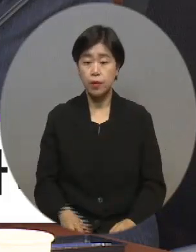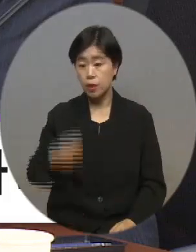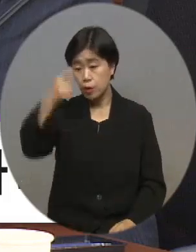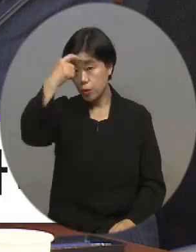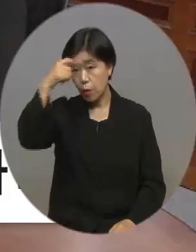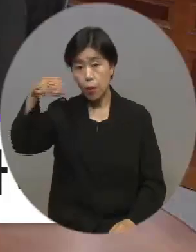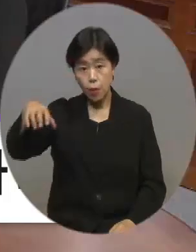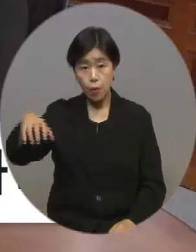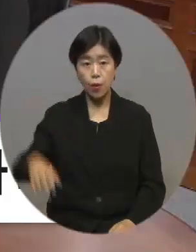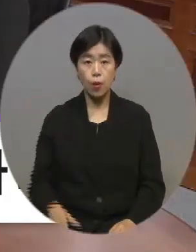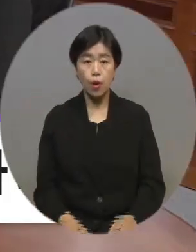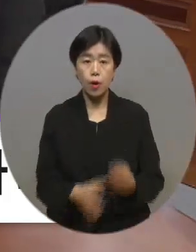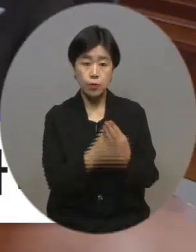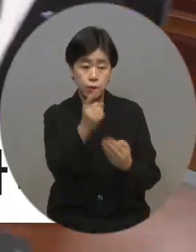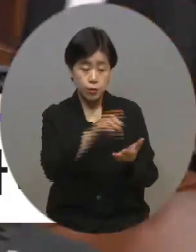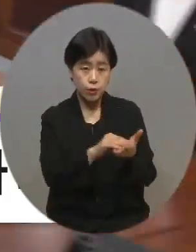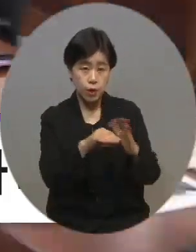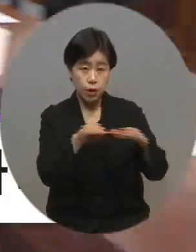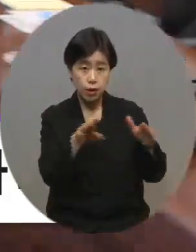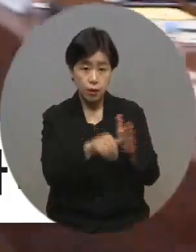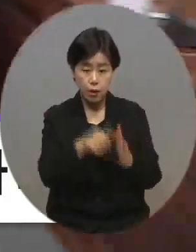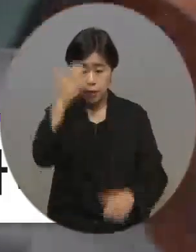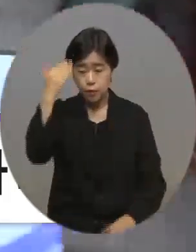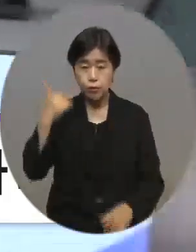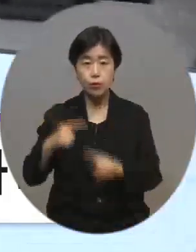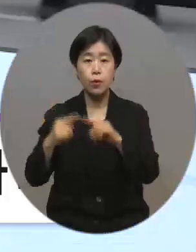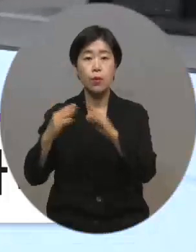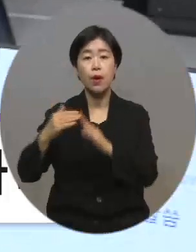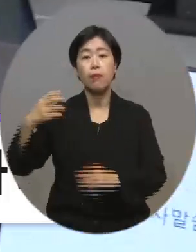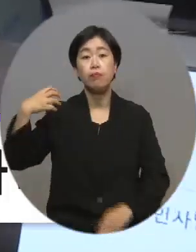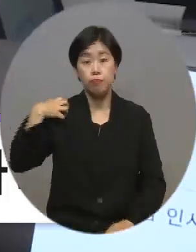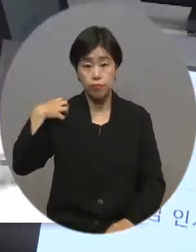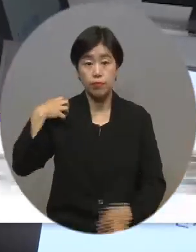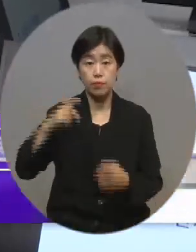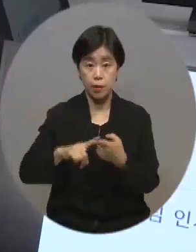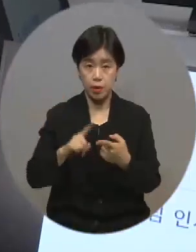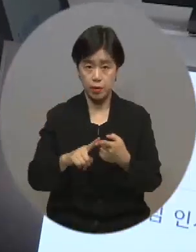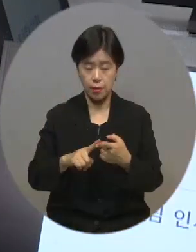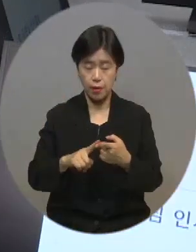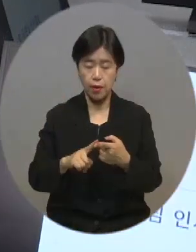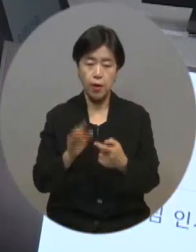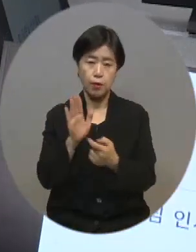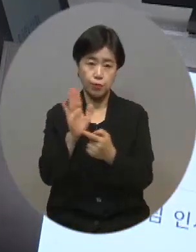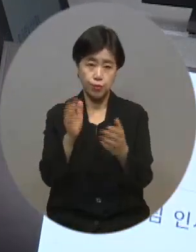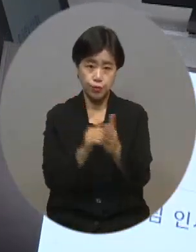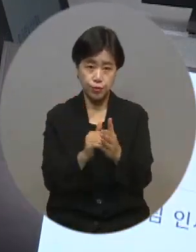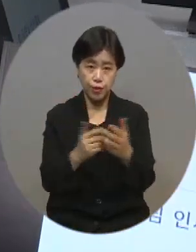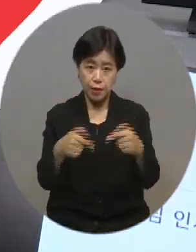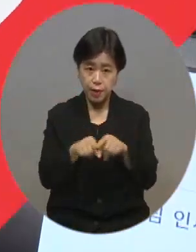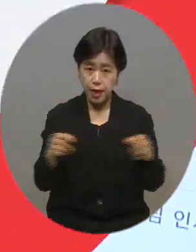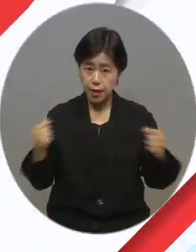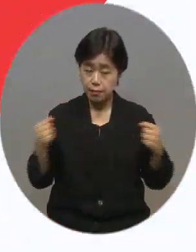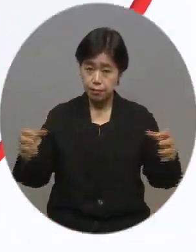통일 문제에서 한국 교회의 역할을 강조하며 적극적인 협력 의사를 밝혔습니다.